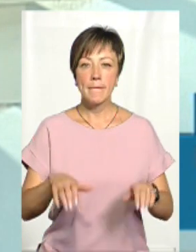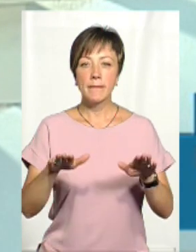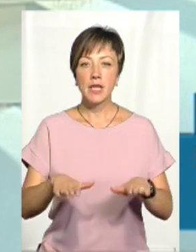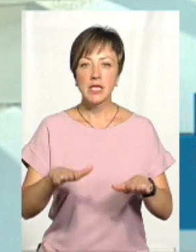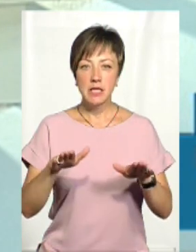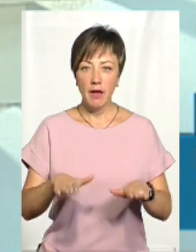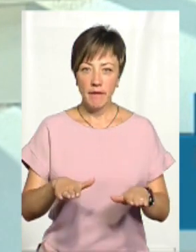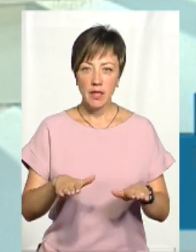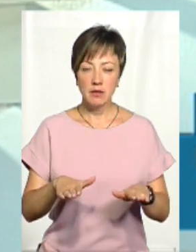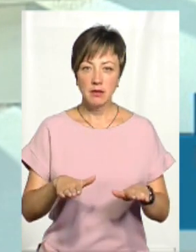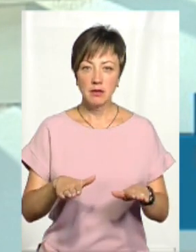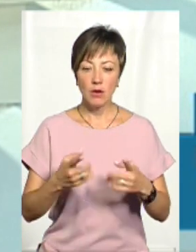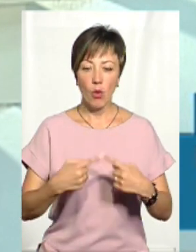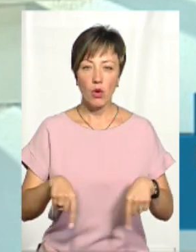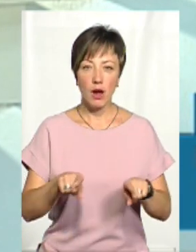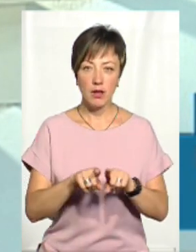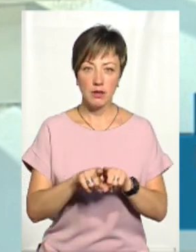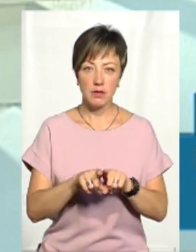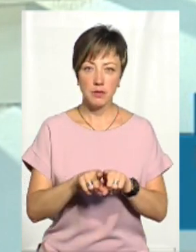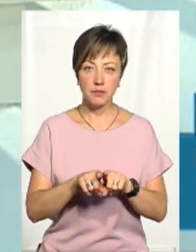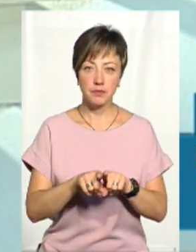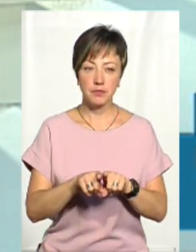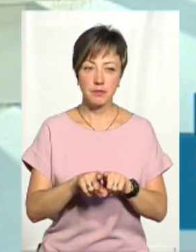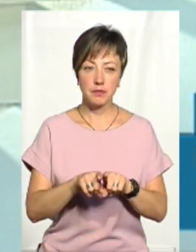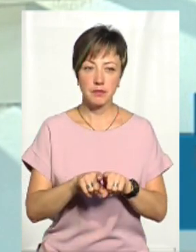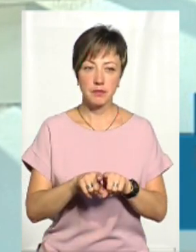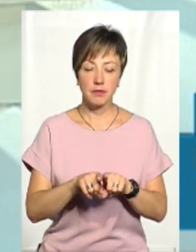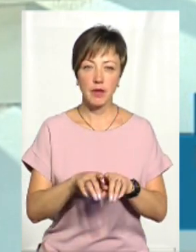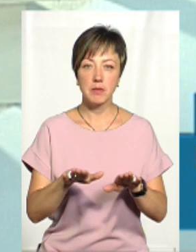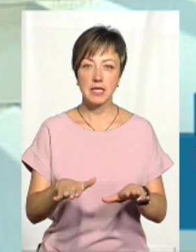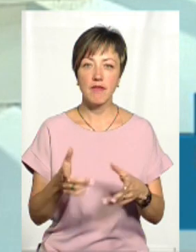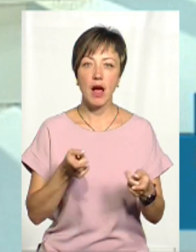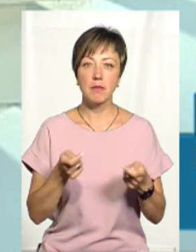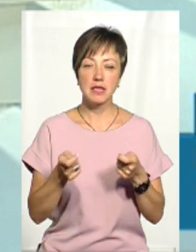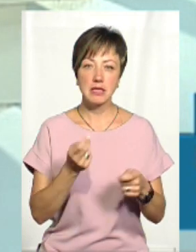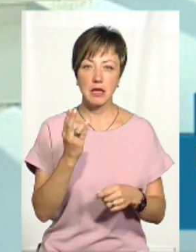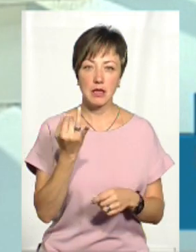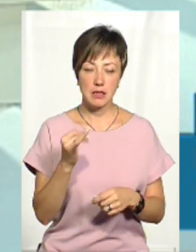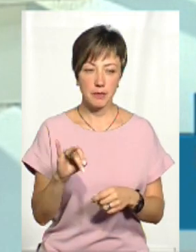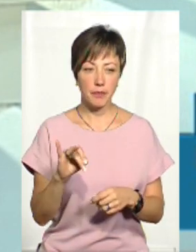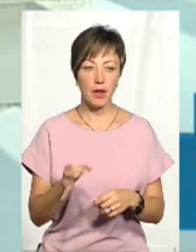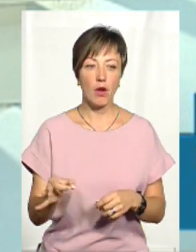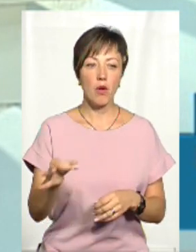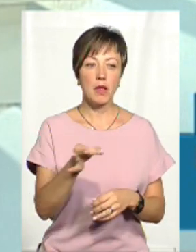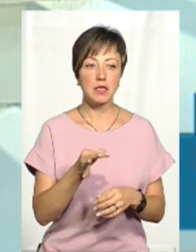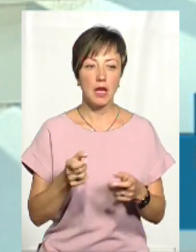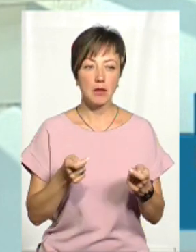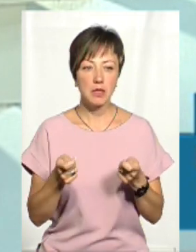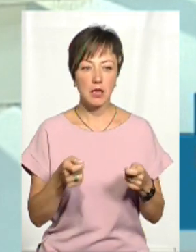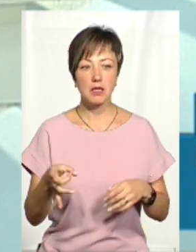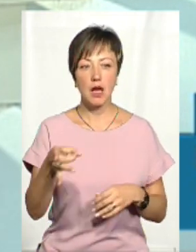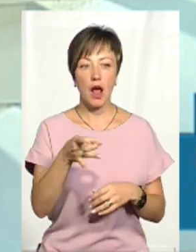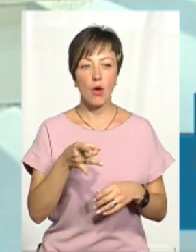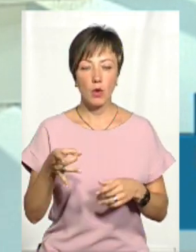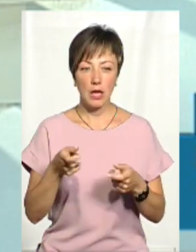місцевих органів, тобто місцевих адміністрацій, тобто обласна адміністрація,